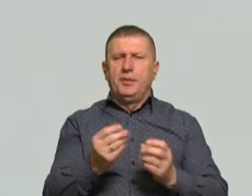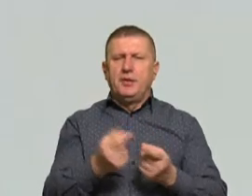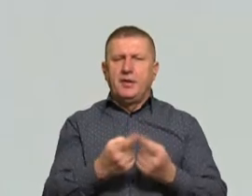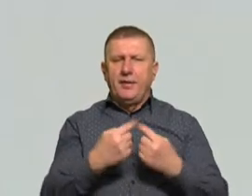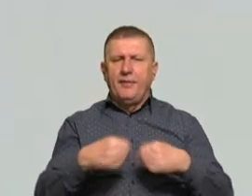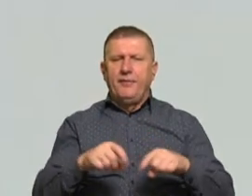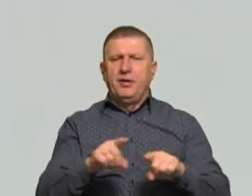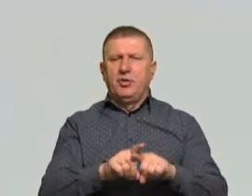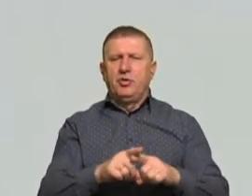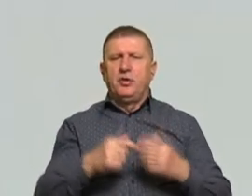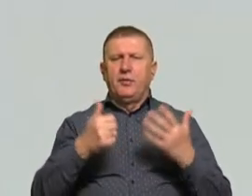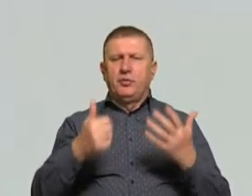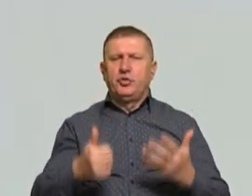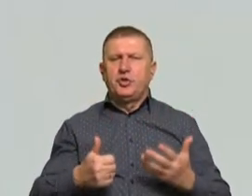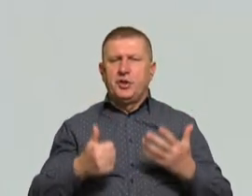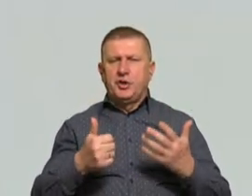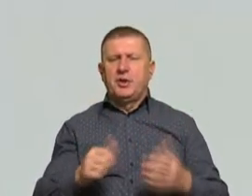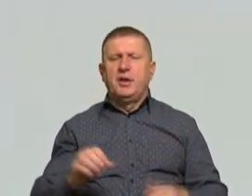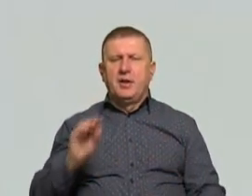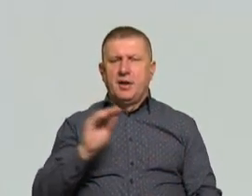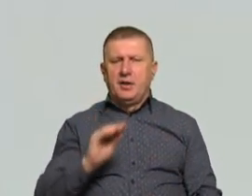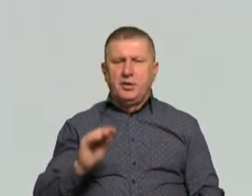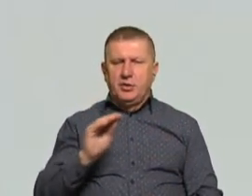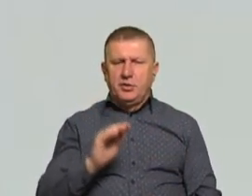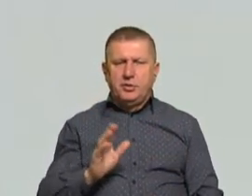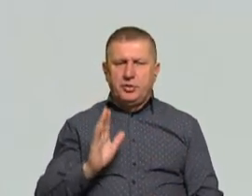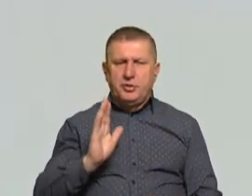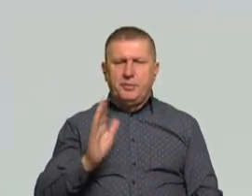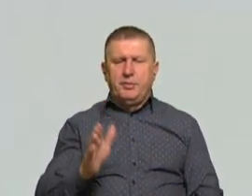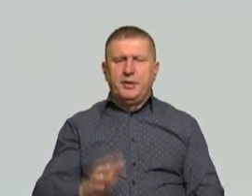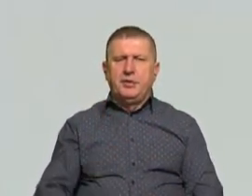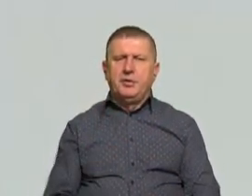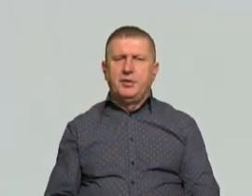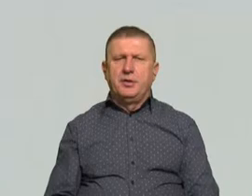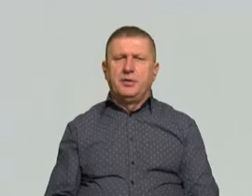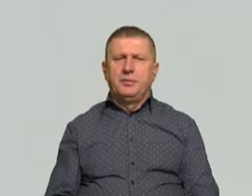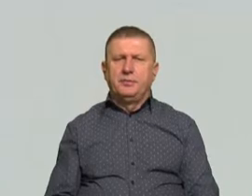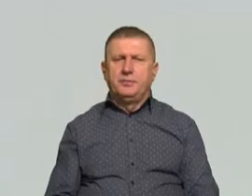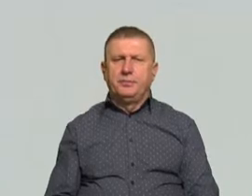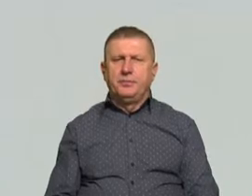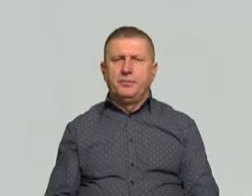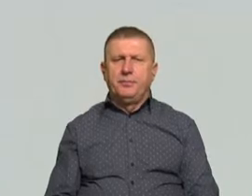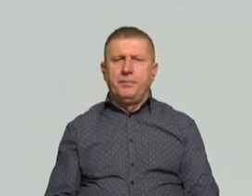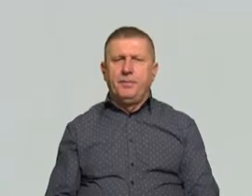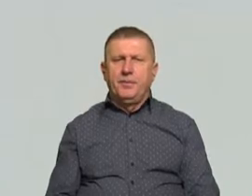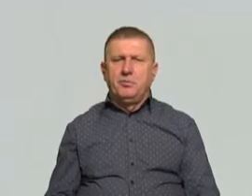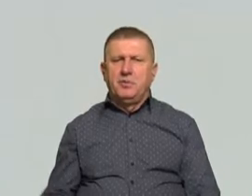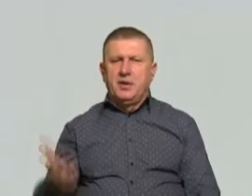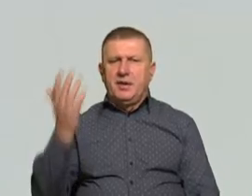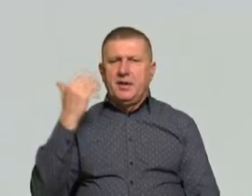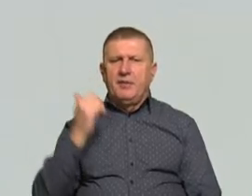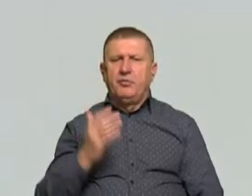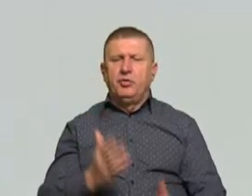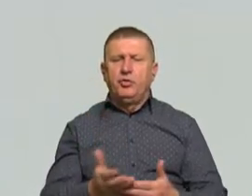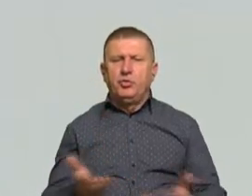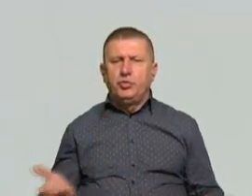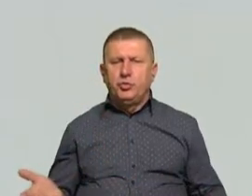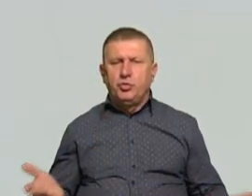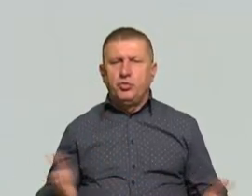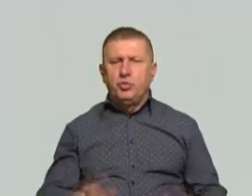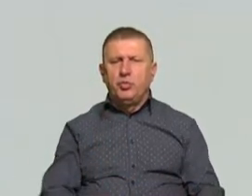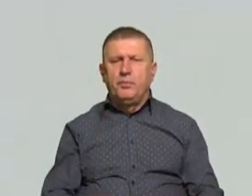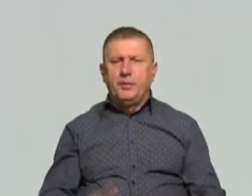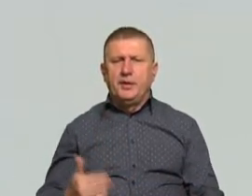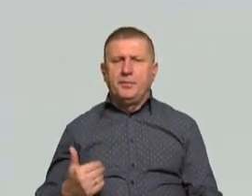tą inwestycję 6 lat, a ona jeszcze potrwa kilka miesięcy albo kilkanaście, no to przecież już by dawno zbankrutował. Także my